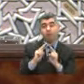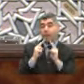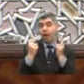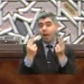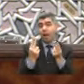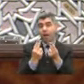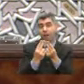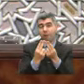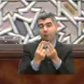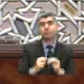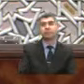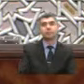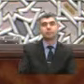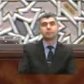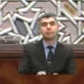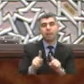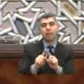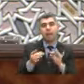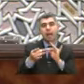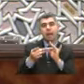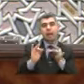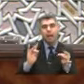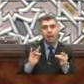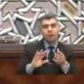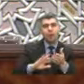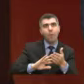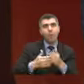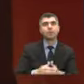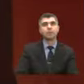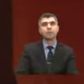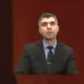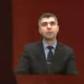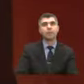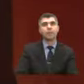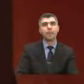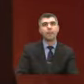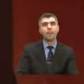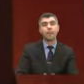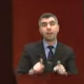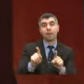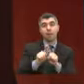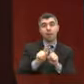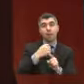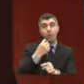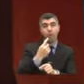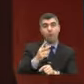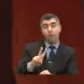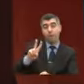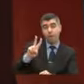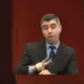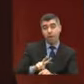الذي ورد في عبر الشبكة المعلوماتية ويبوميتريكس، فهو تصنيف لا يدل على الحقيقة ديال وعلى